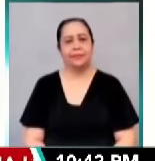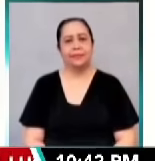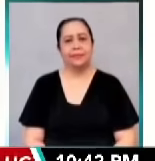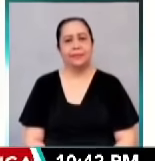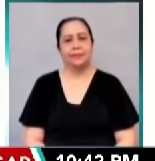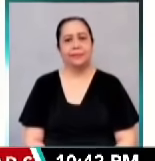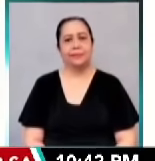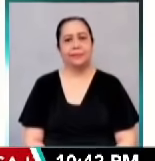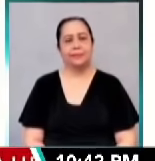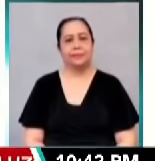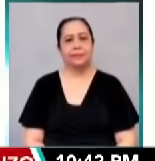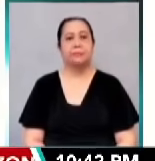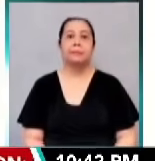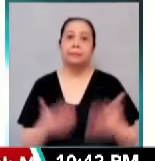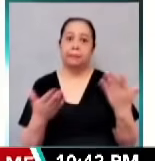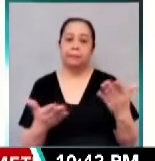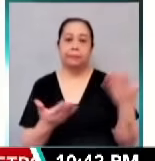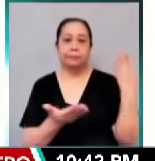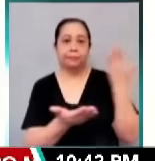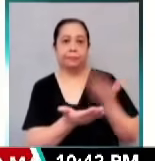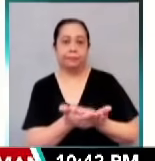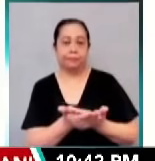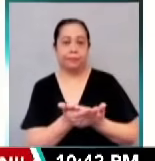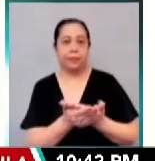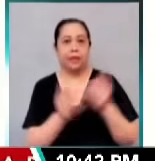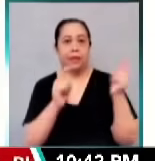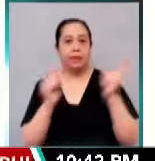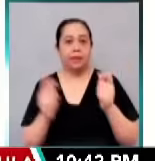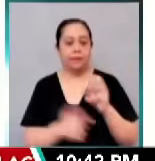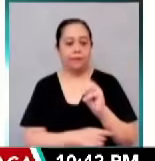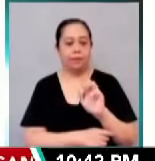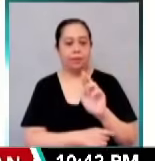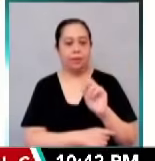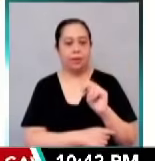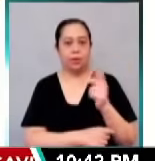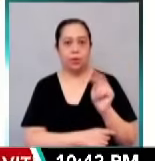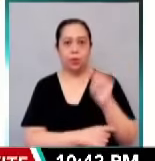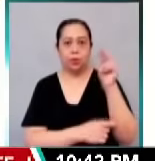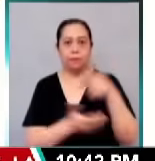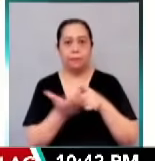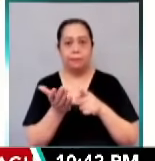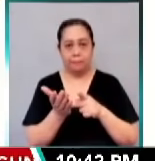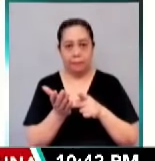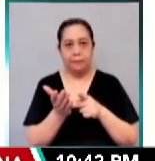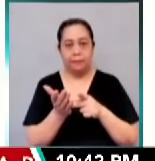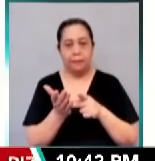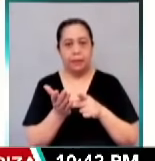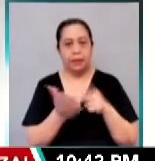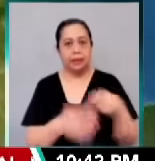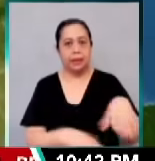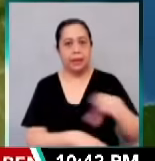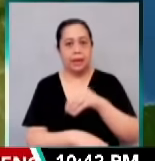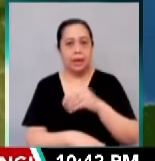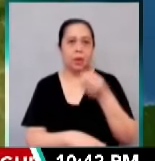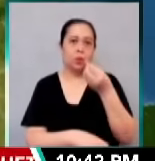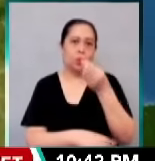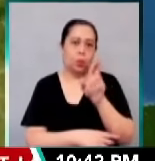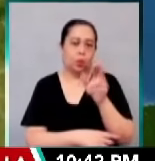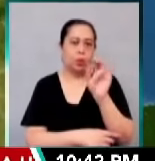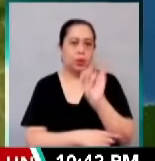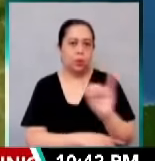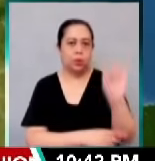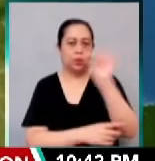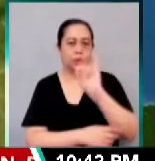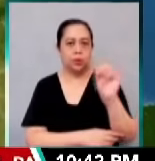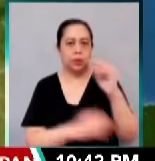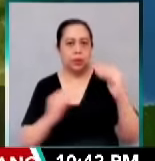Posibleng mag-landfall ang Bagyong Maring ngayong gabi sa northern portion ng mainland Cagayan o Ilocos Norte. Nakataas ang signal number 2